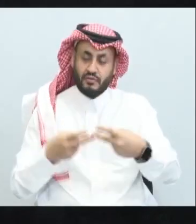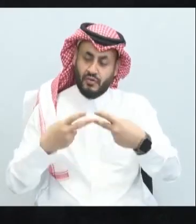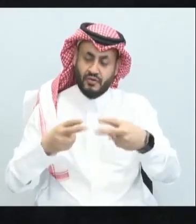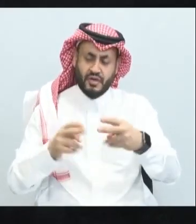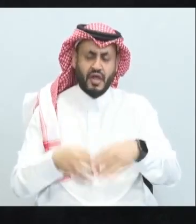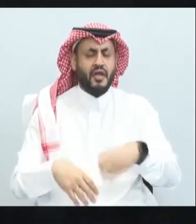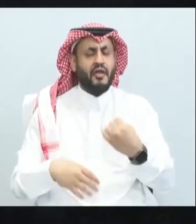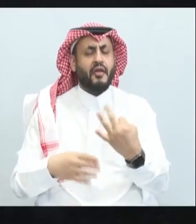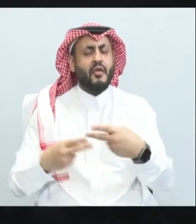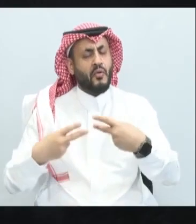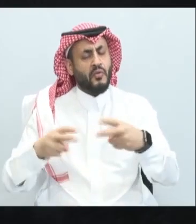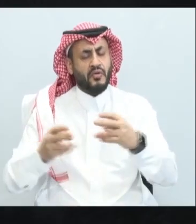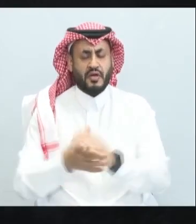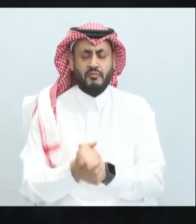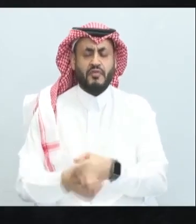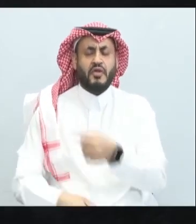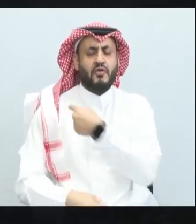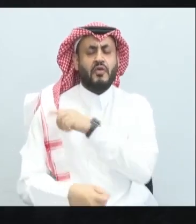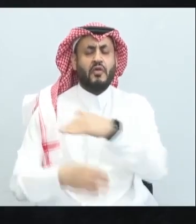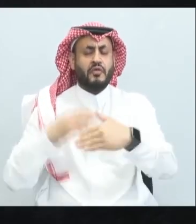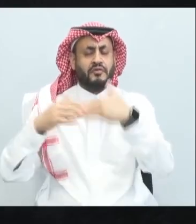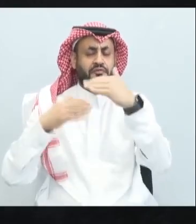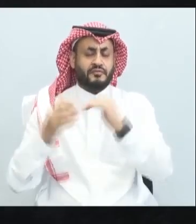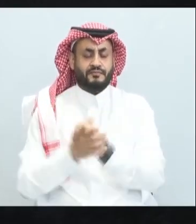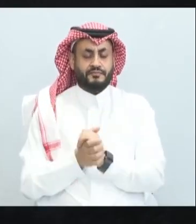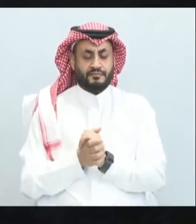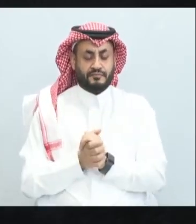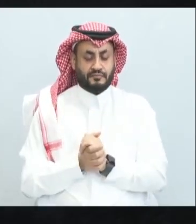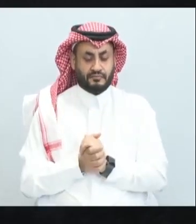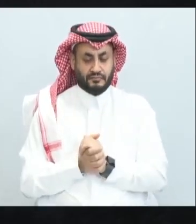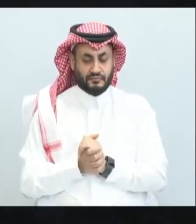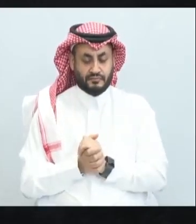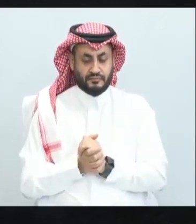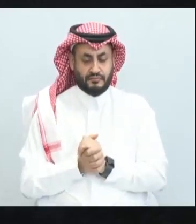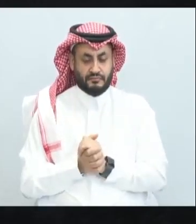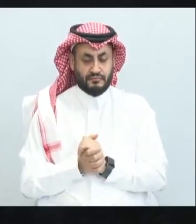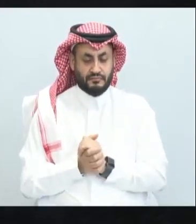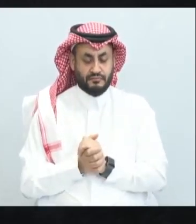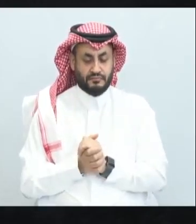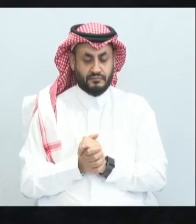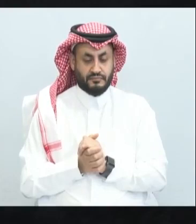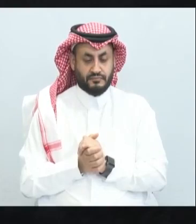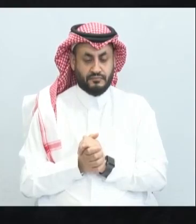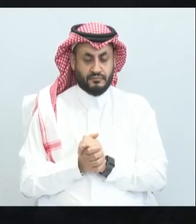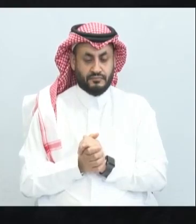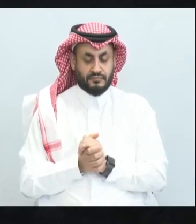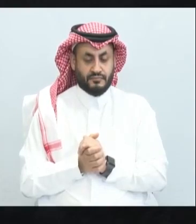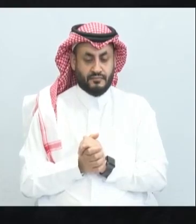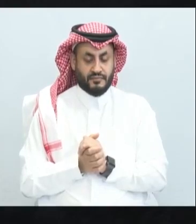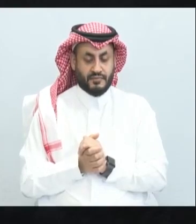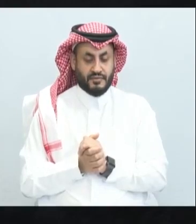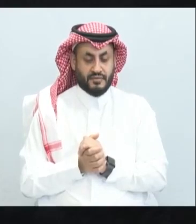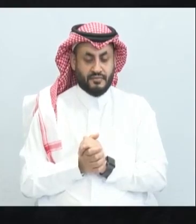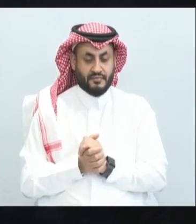ويكثر من الطاعه لله سبحانه وتعالى ايضا هذه تعتبر من النوافل المطلقه من